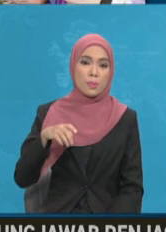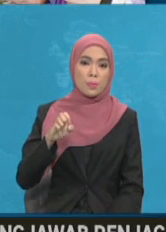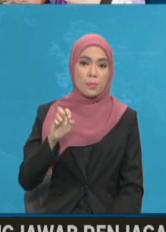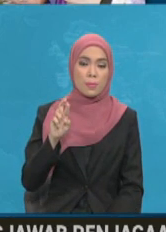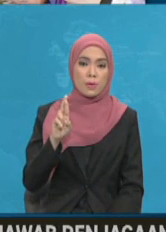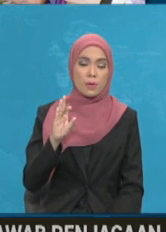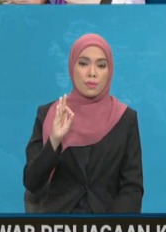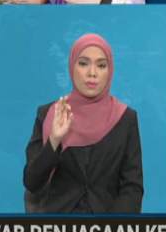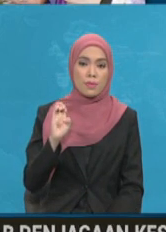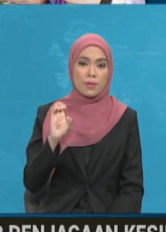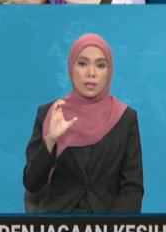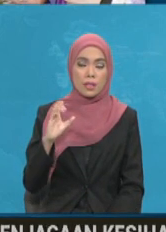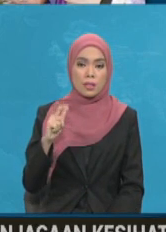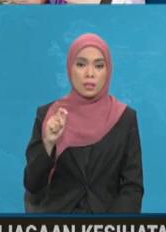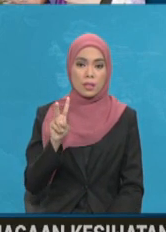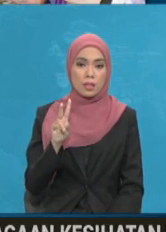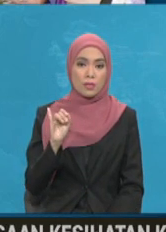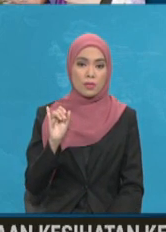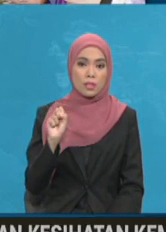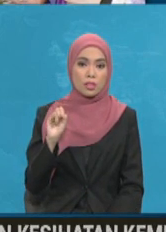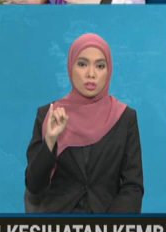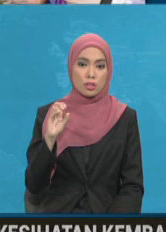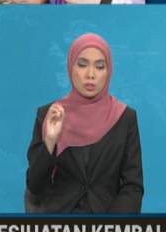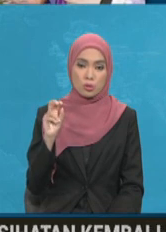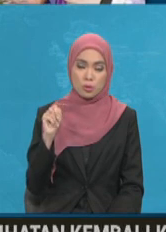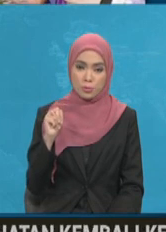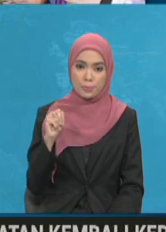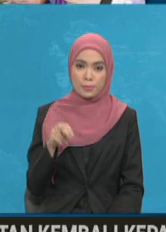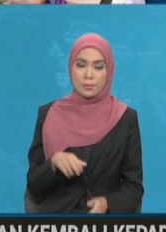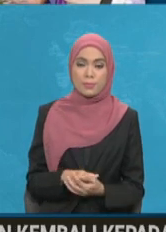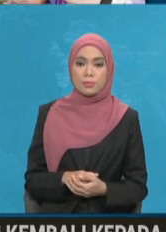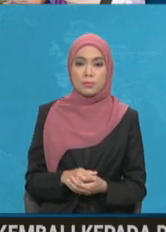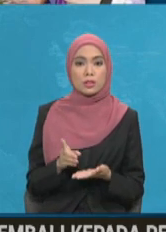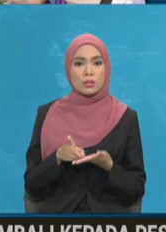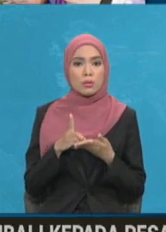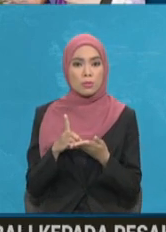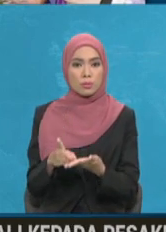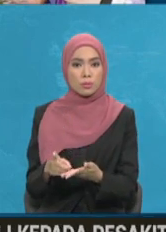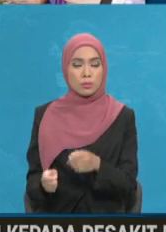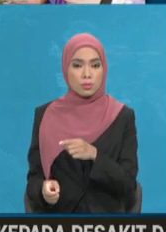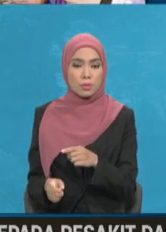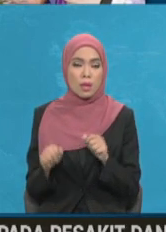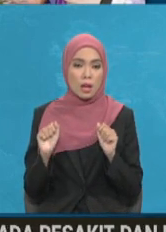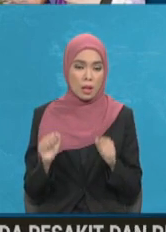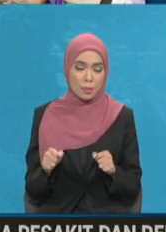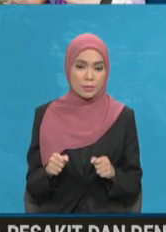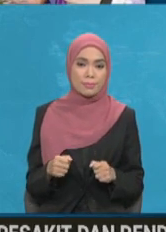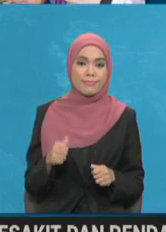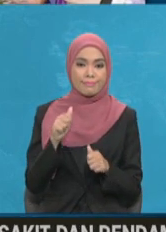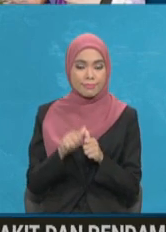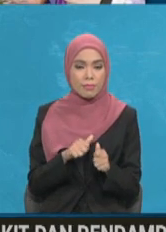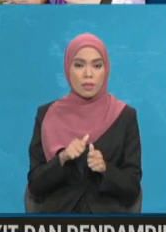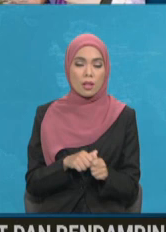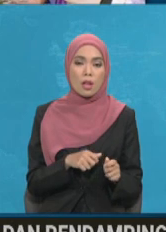Syamsul bin Haji Umar pengarah pengajian Islam melalui sumbangan tersebut ia dapat membentuk sikap positif dan